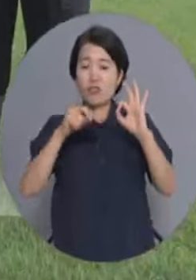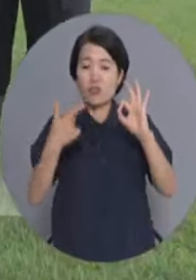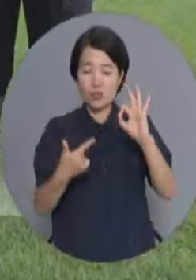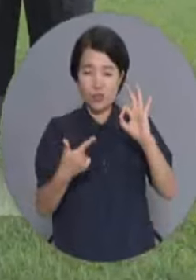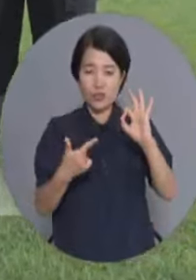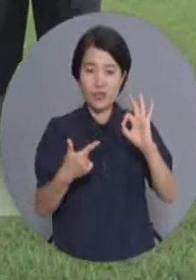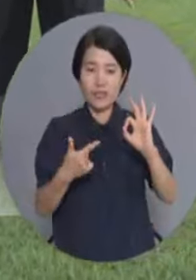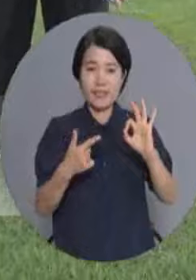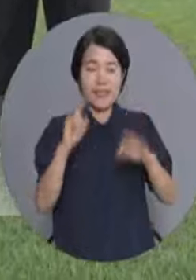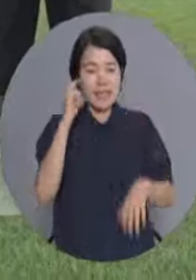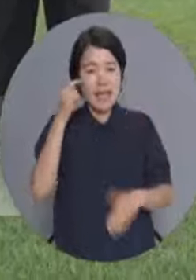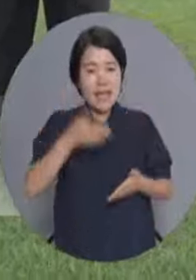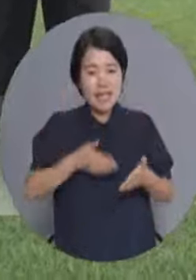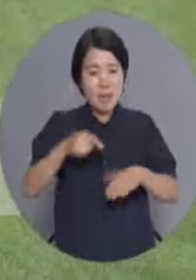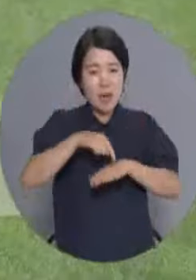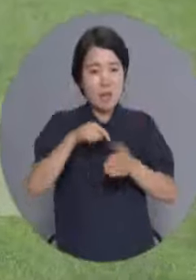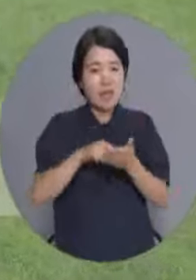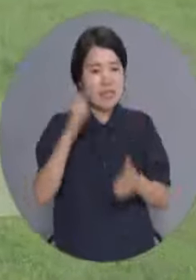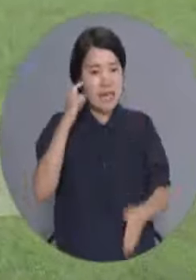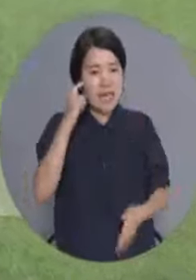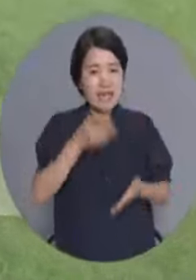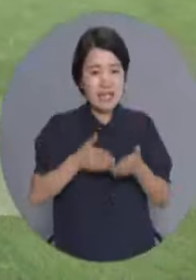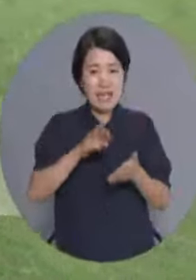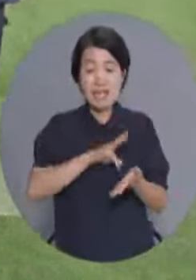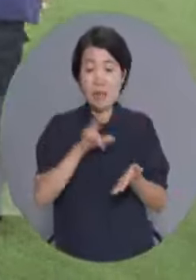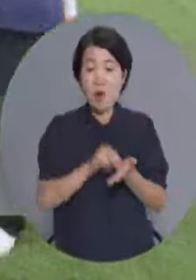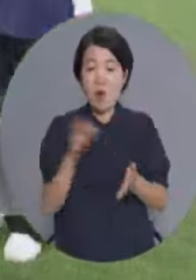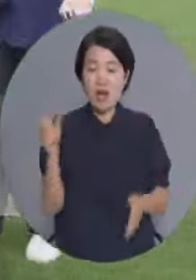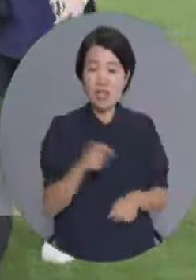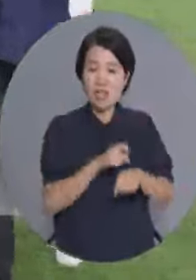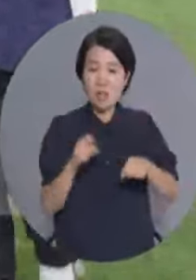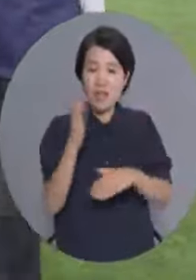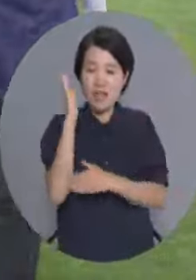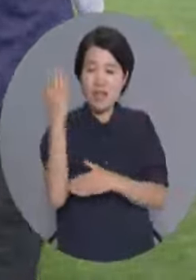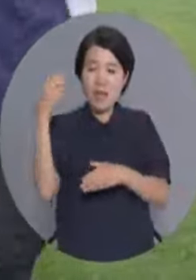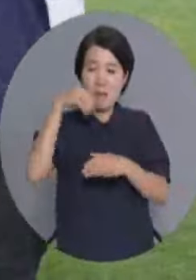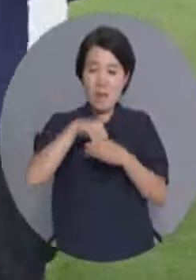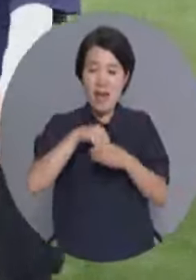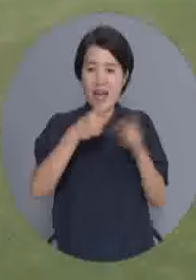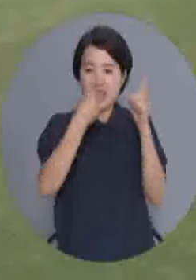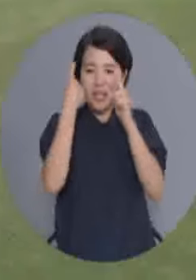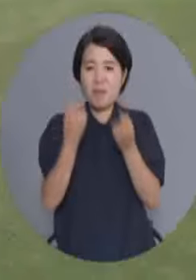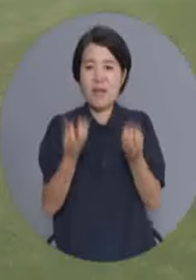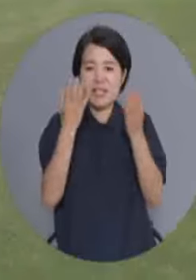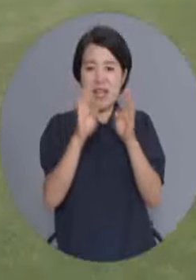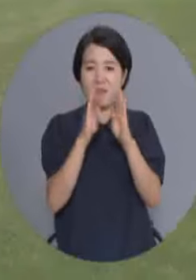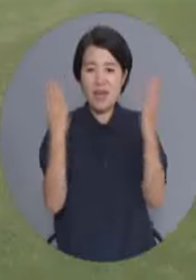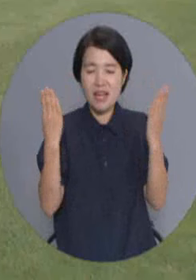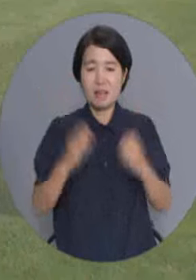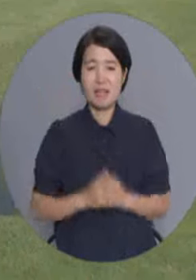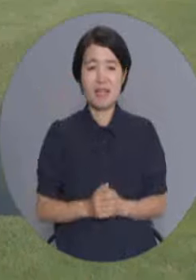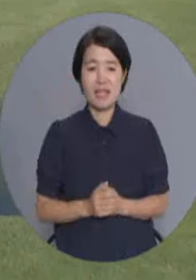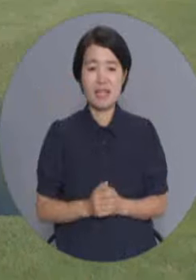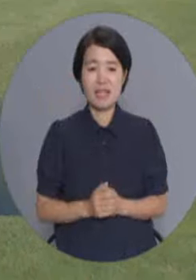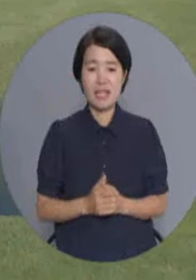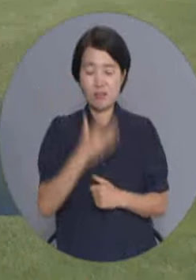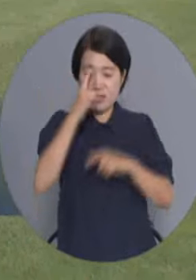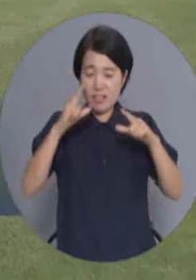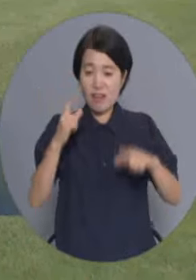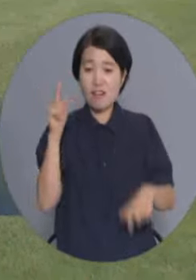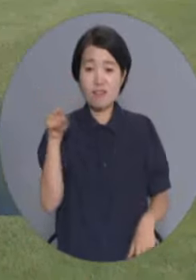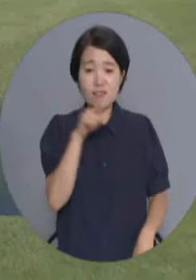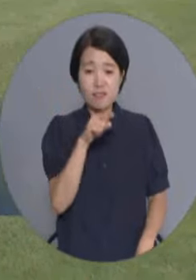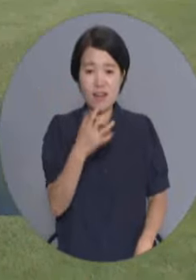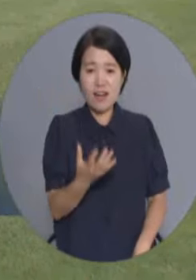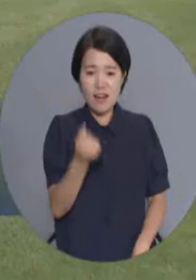길, 마음으로 생각하는 길을 테마로 특별한 이야기가 담긴 기념식이 열립니다. 우리가 가진 유산의 여러 가지